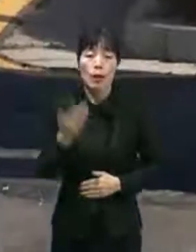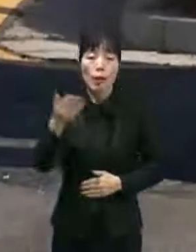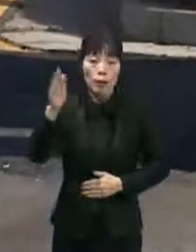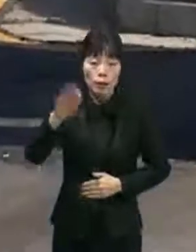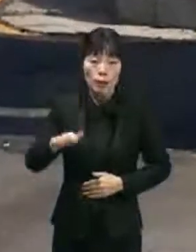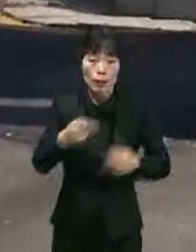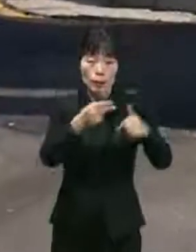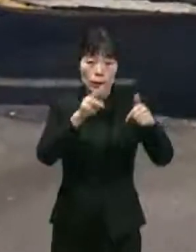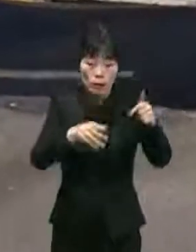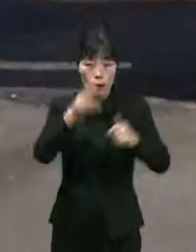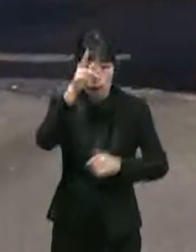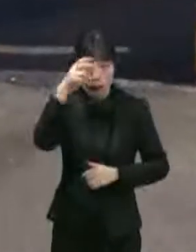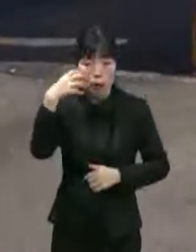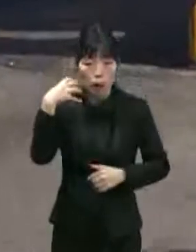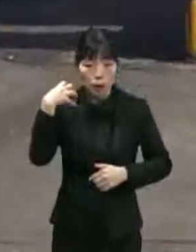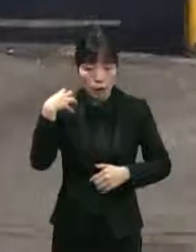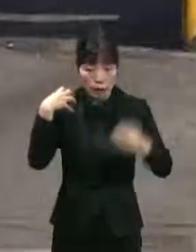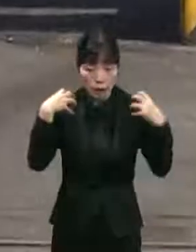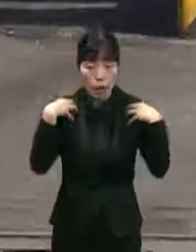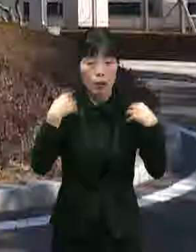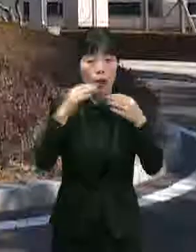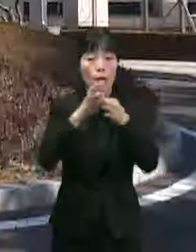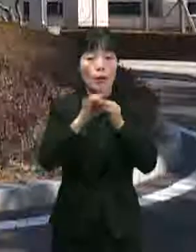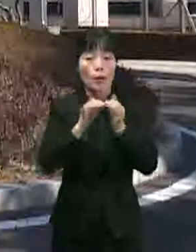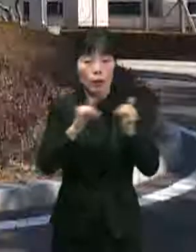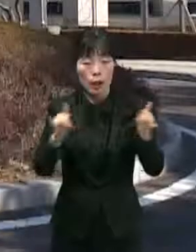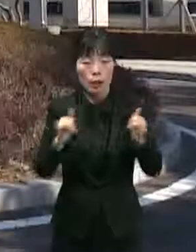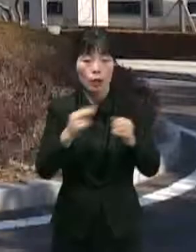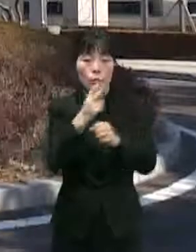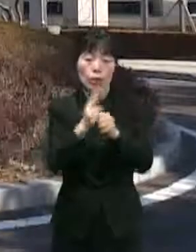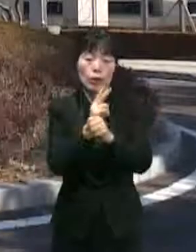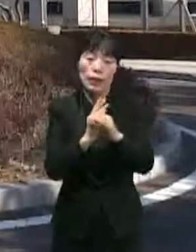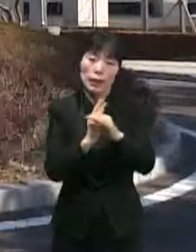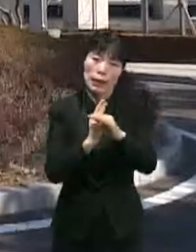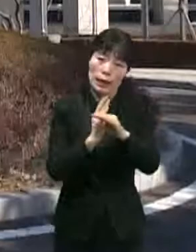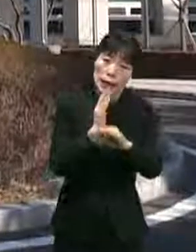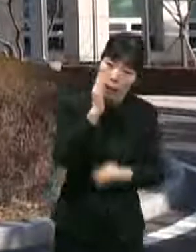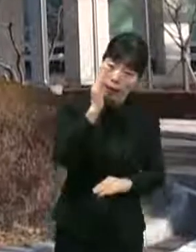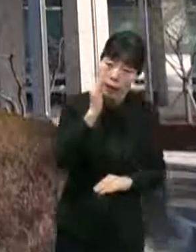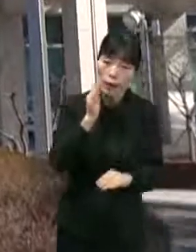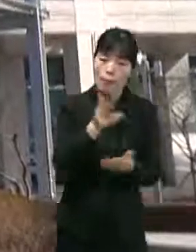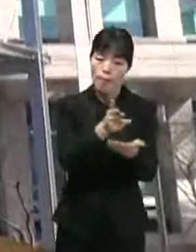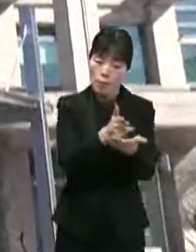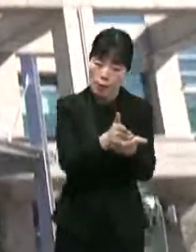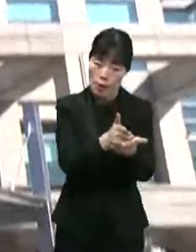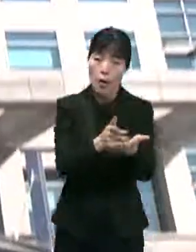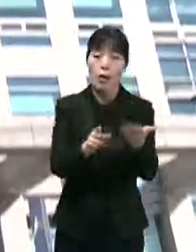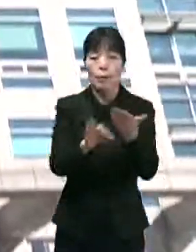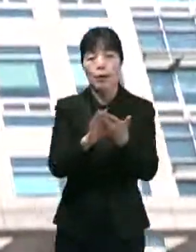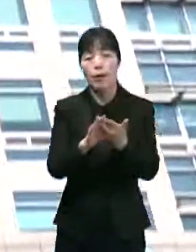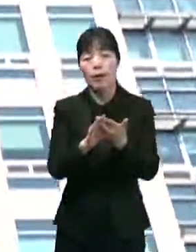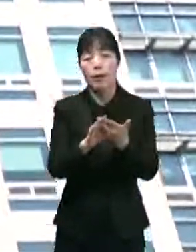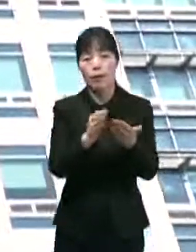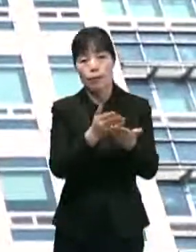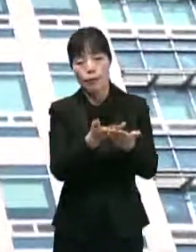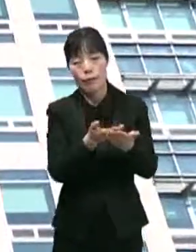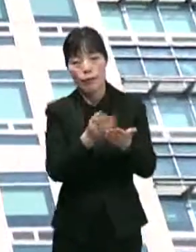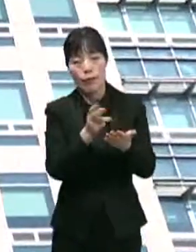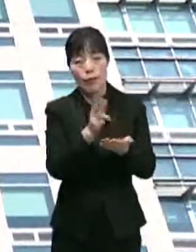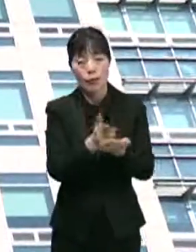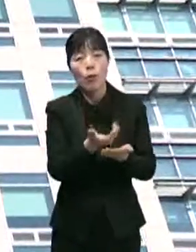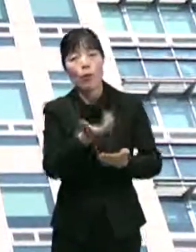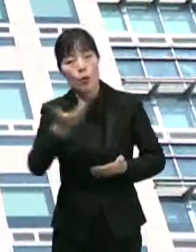인천경찰청 관계자는 2열로 주 처하거나 2시간 이상 장기 주차 하는 차량은 집중적으로 개도 할 방침이라고 설명했습니다